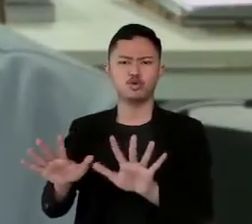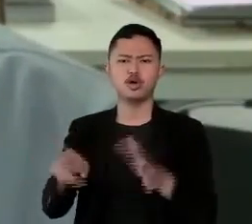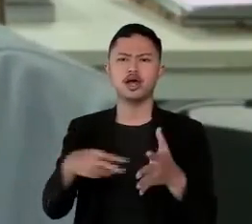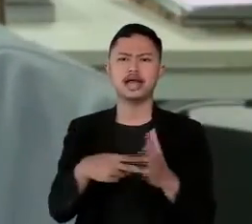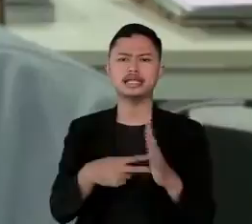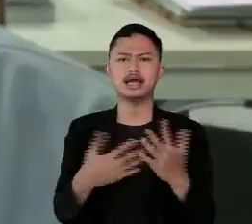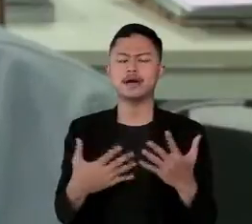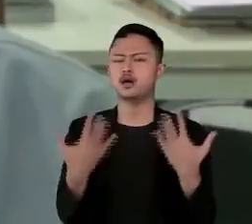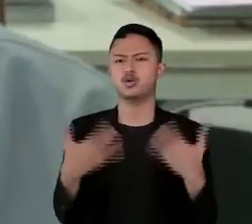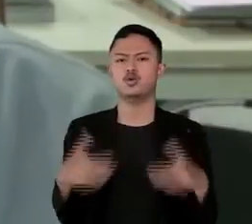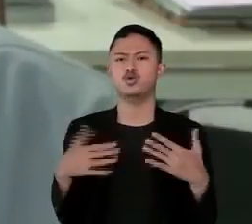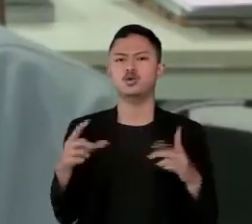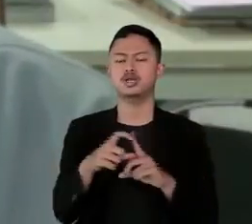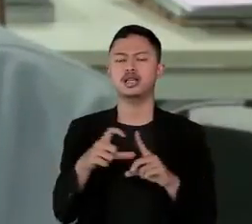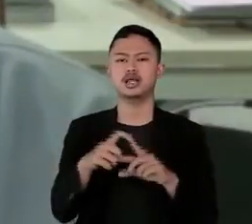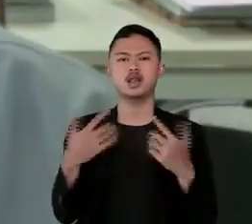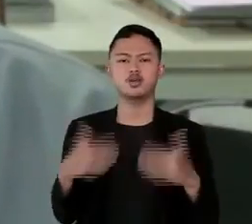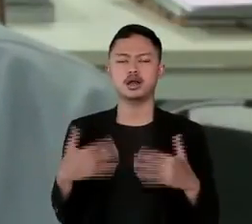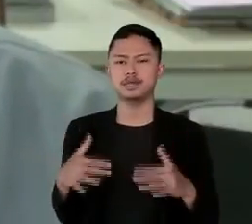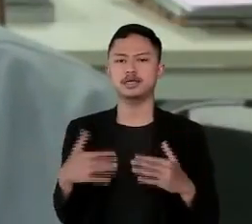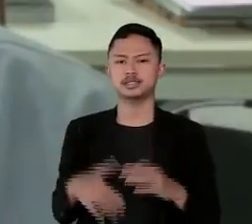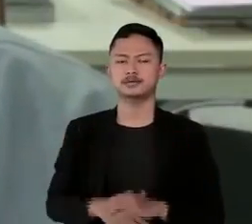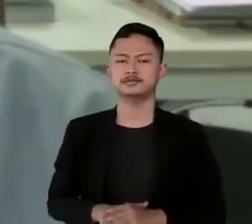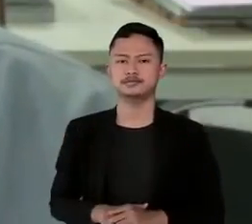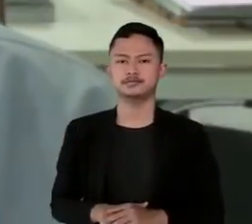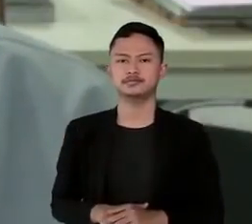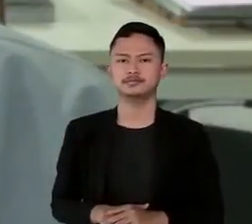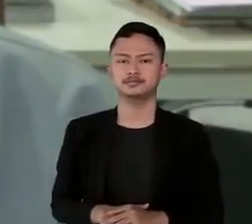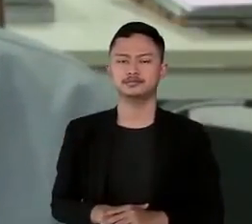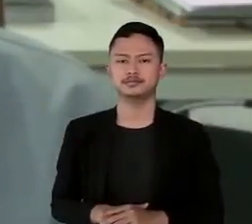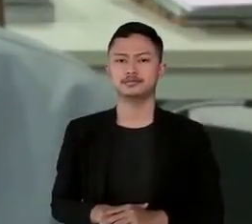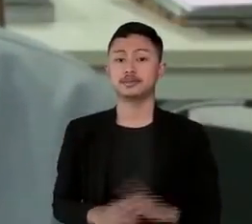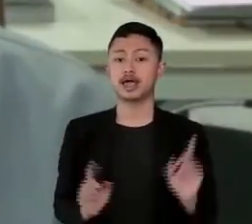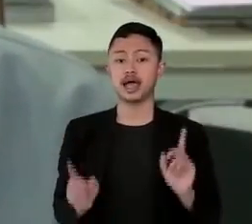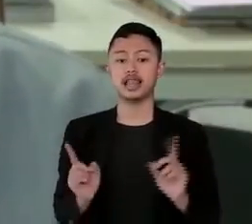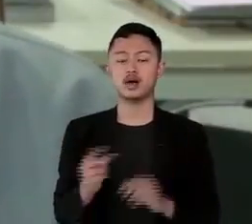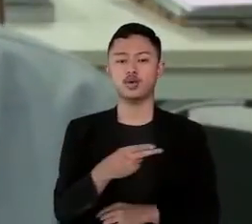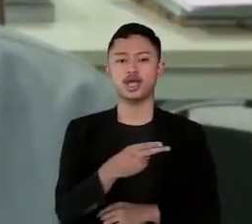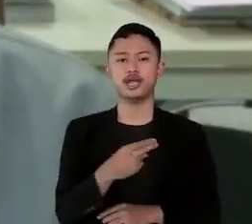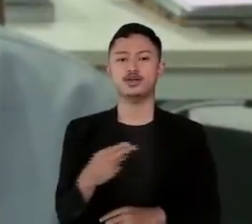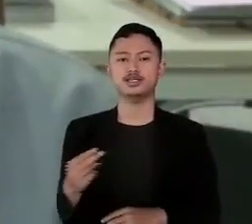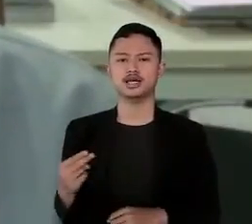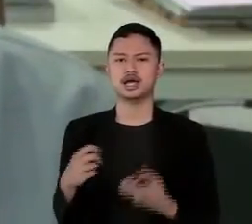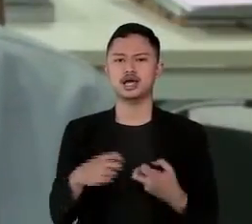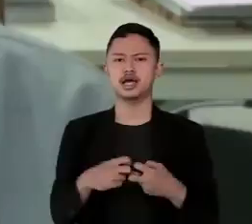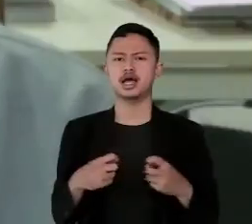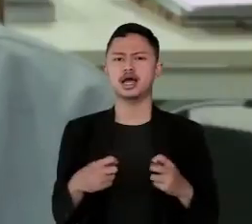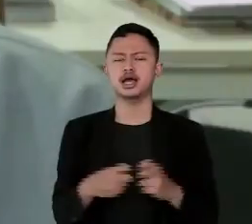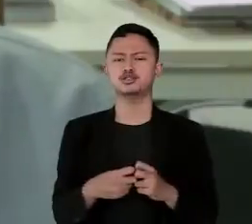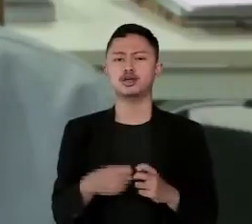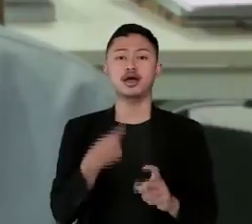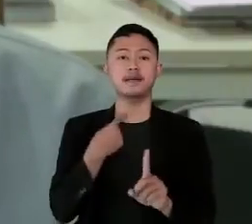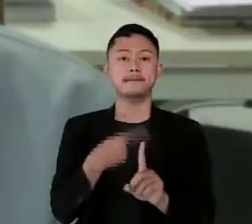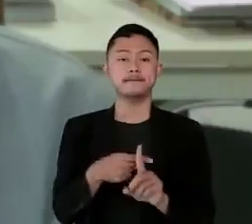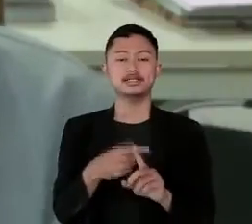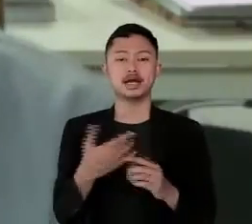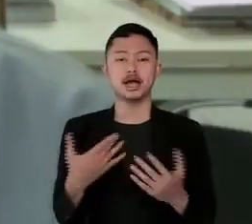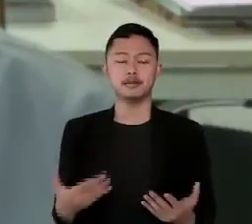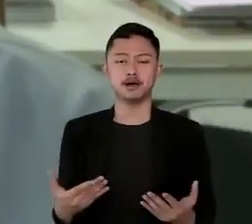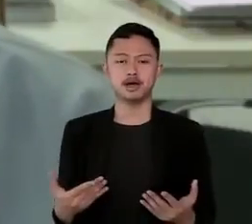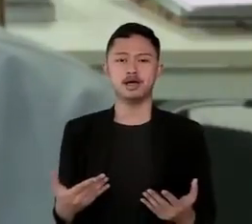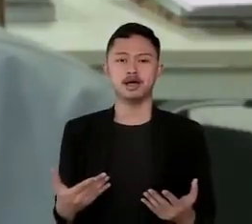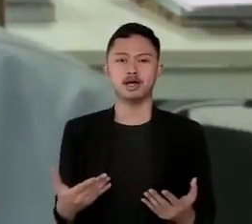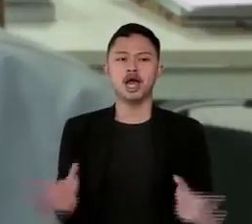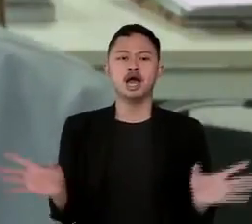lupa kasus yang luar biasa ini dan kemudian ada untuk Indonesia letupan kasus itu juga disertai yang depan